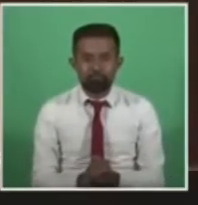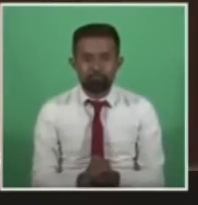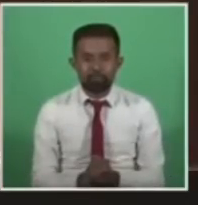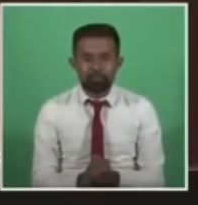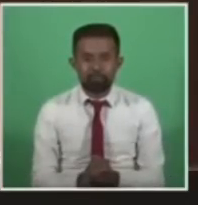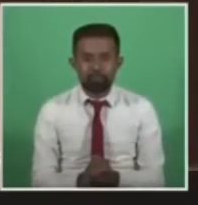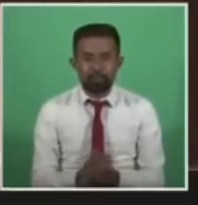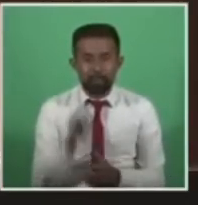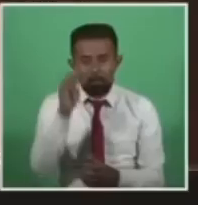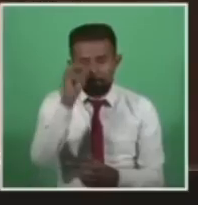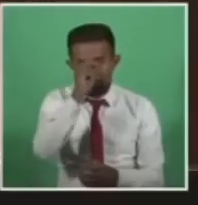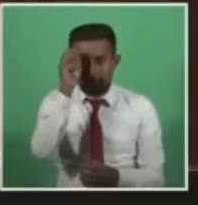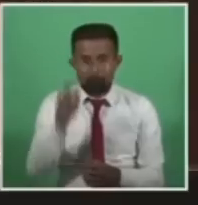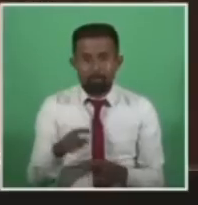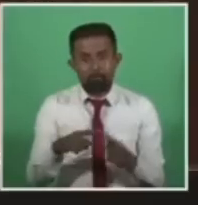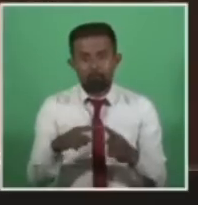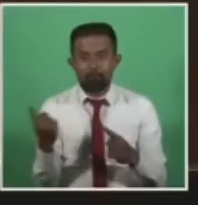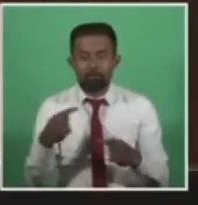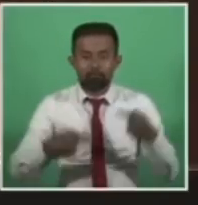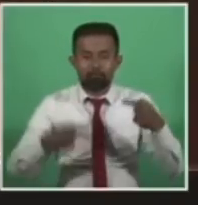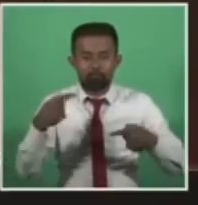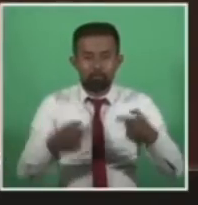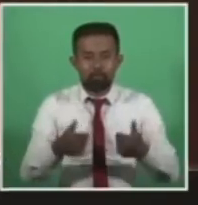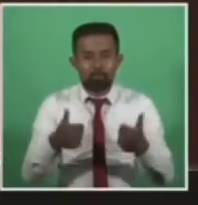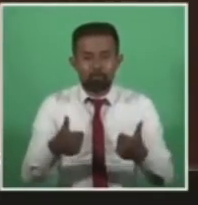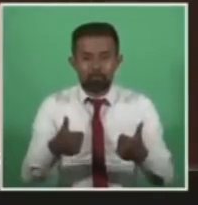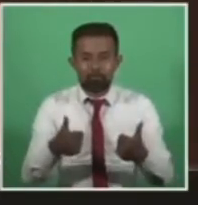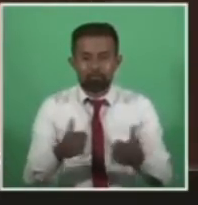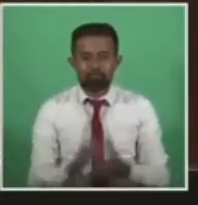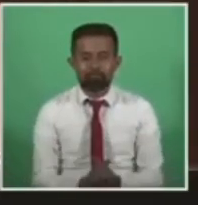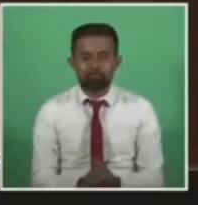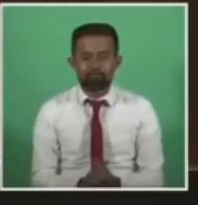මෛත්‍රීපාලසේ සර් මැත්තම මම හිතන්නේ අපි මේකට වෙනම විවාදයක් ගත්තොත් හොඳයි.